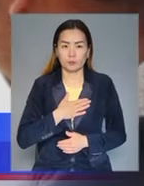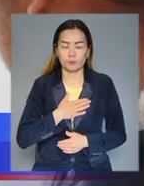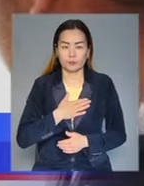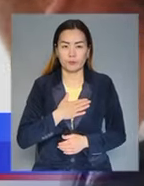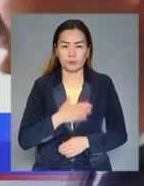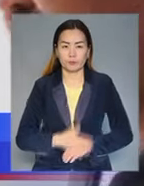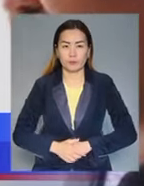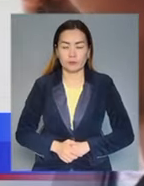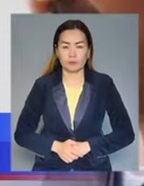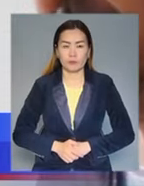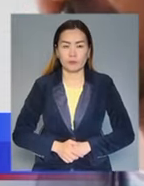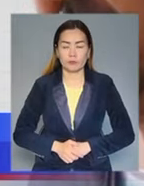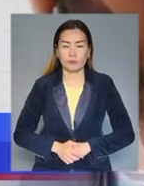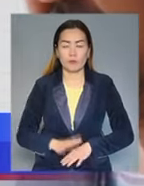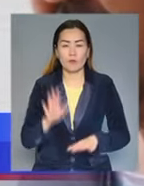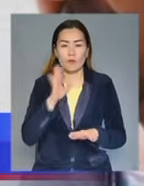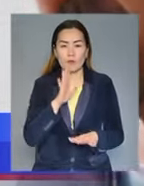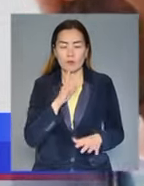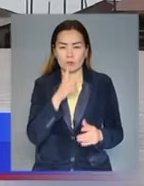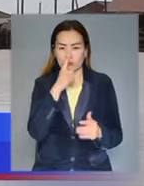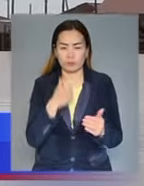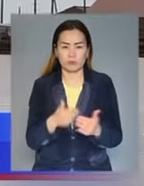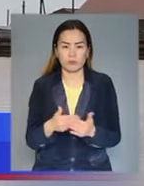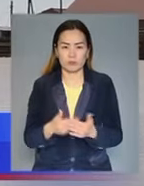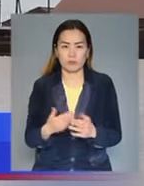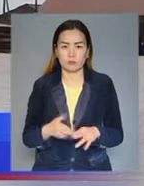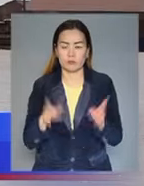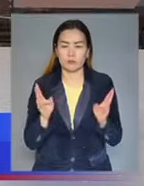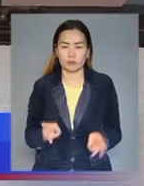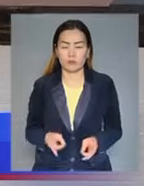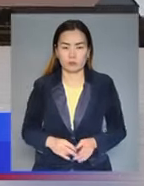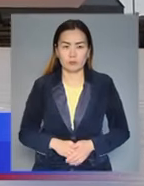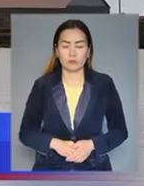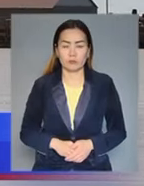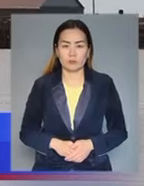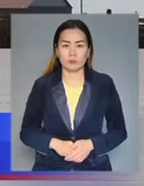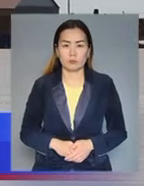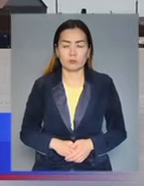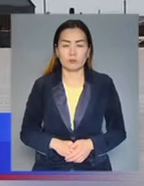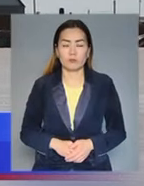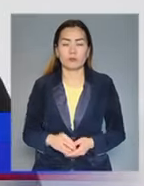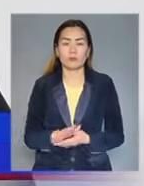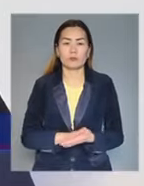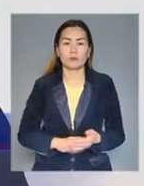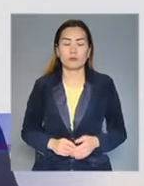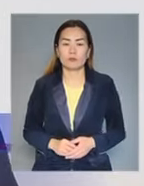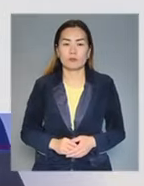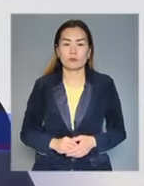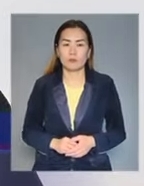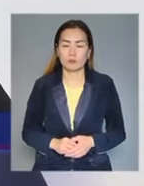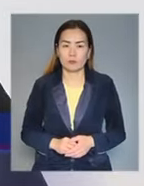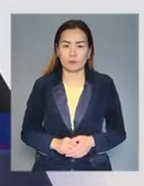Ол көріп тұрғандай өздеріңіз осындай апатта. Малды көргенім енді бес